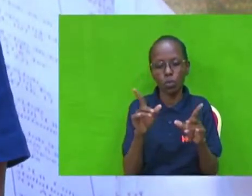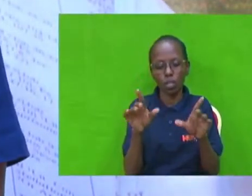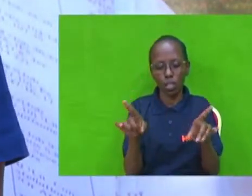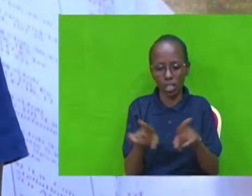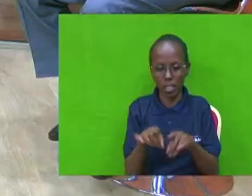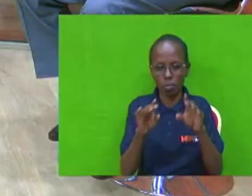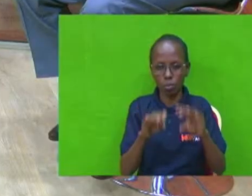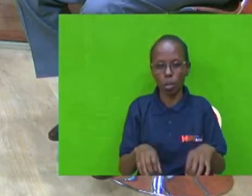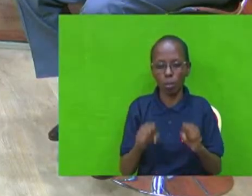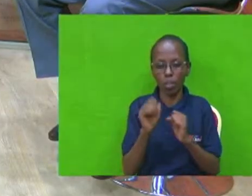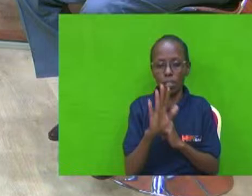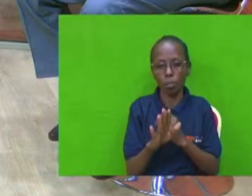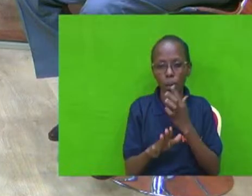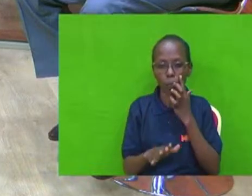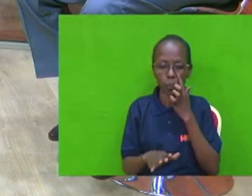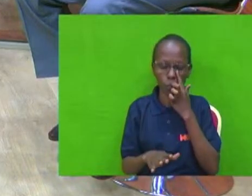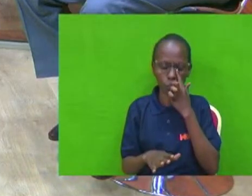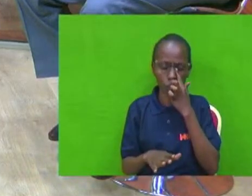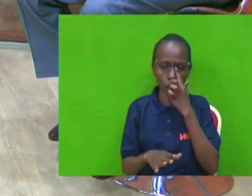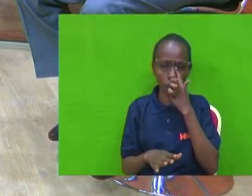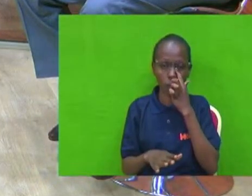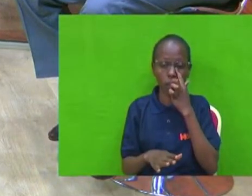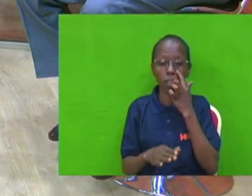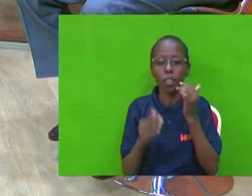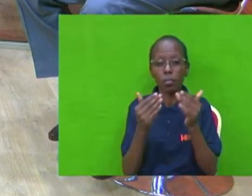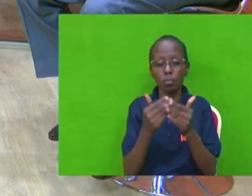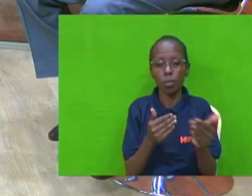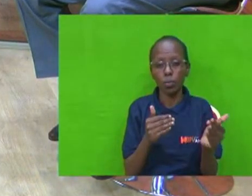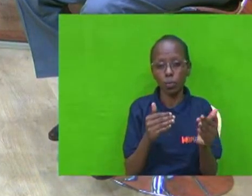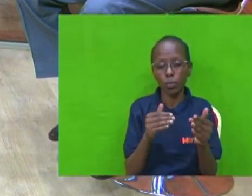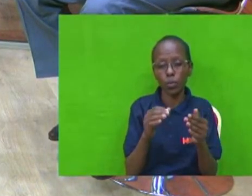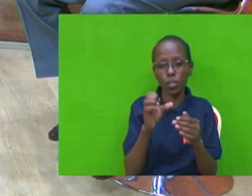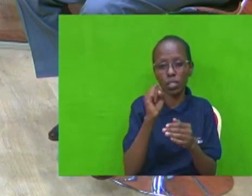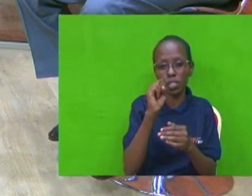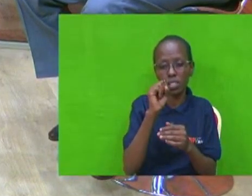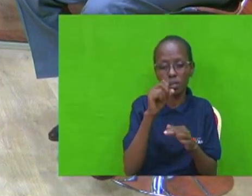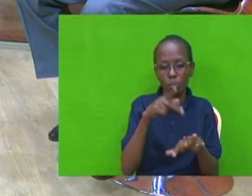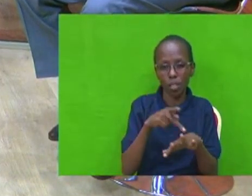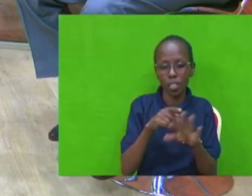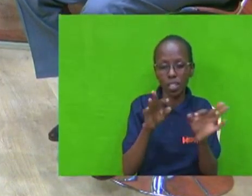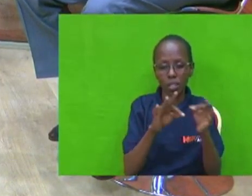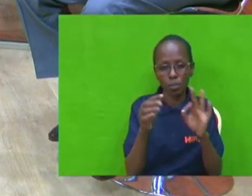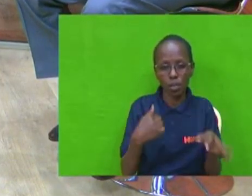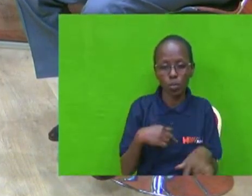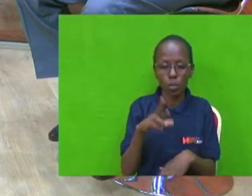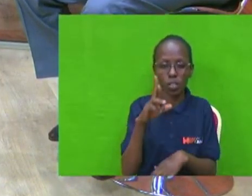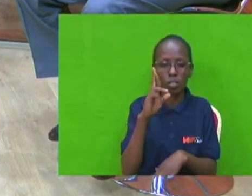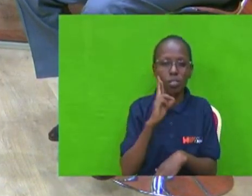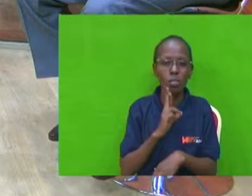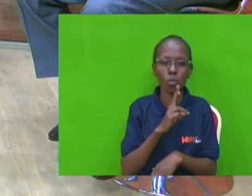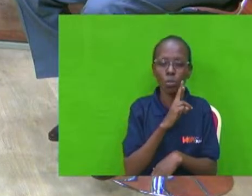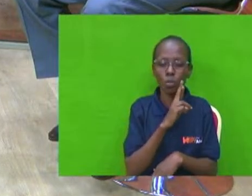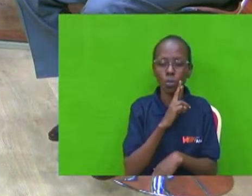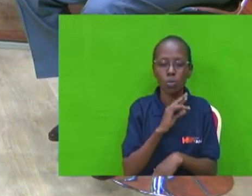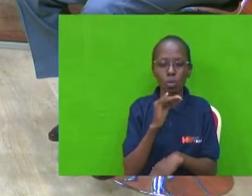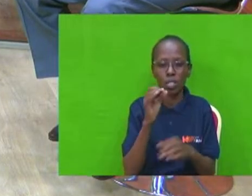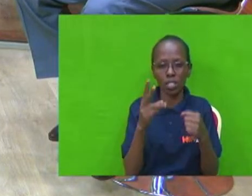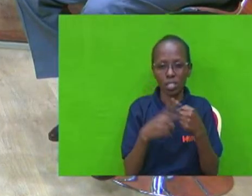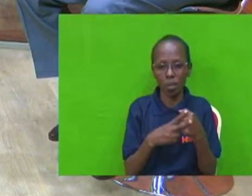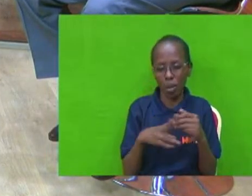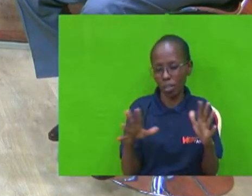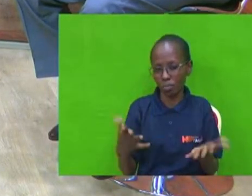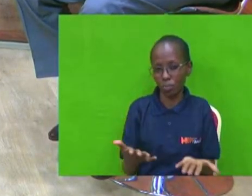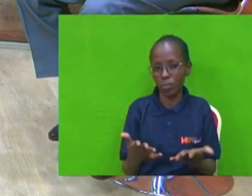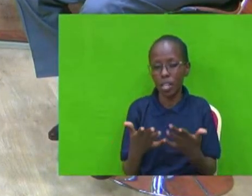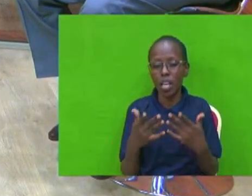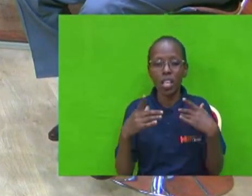tu bado hapo mwalimu Keter, kabla sitati atuelezee jambo hili Warumi 7 jinsi ya mtumwa. Wapo wale